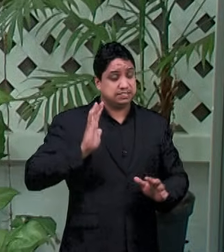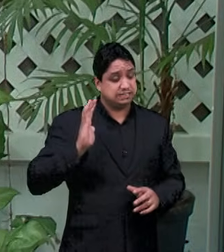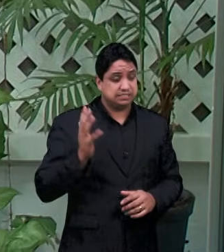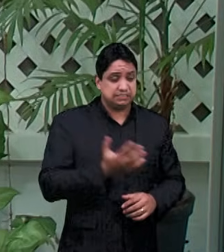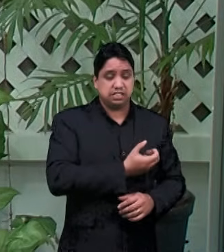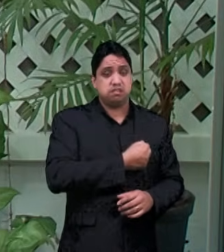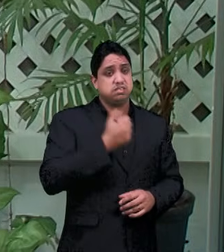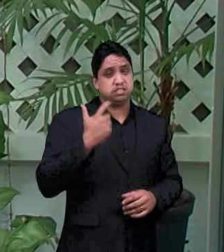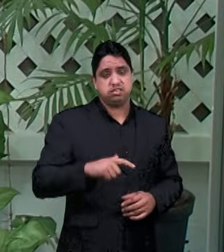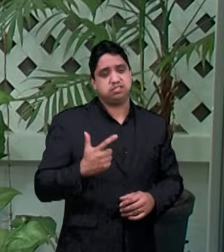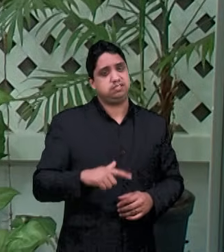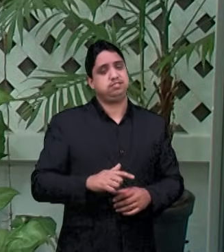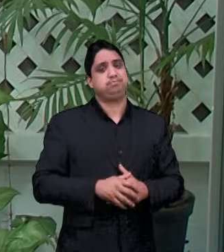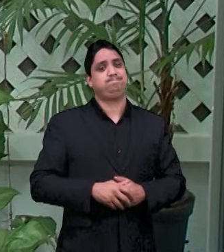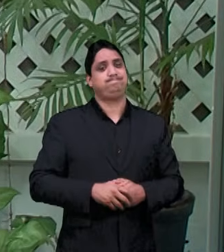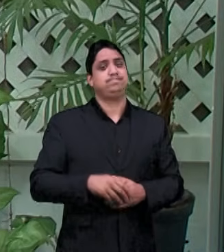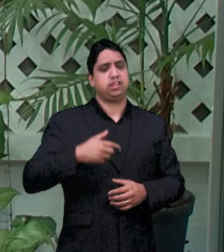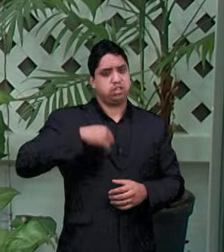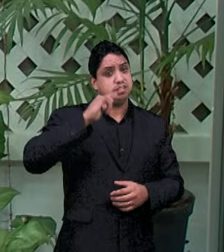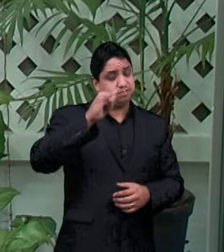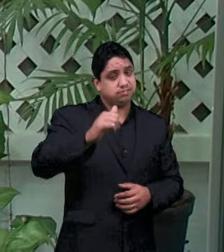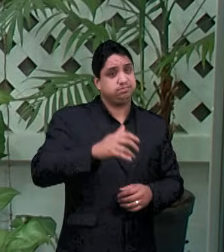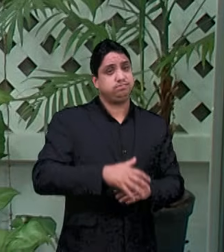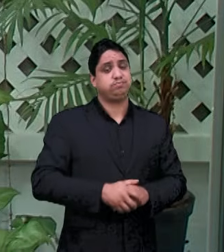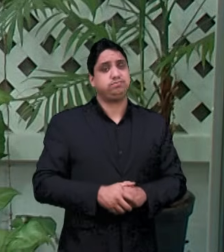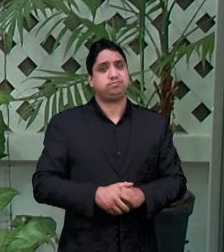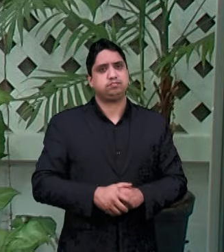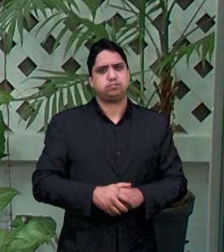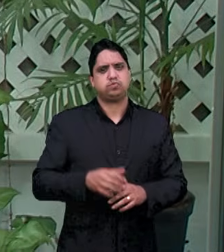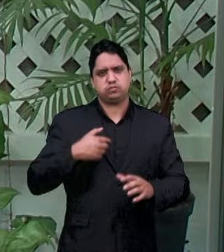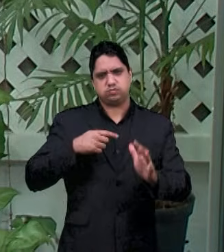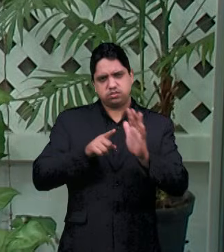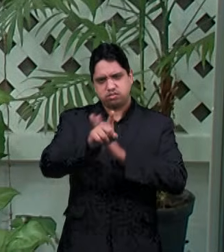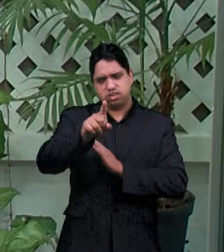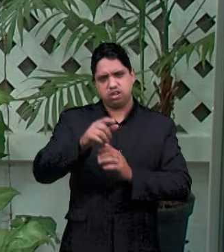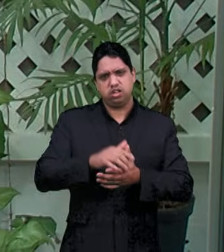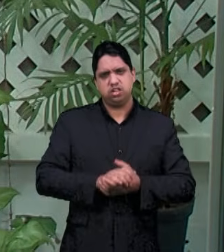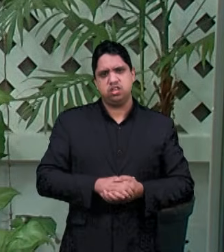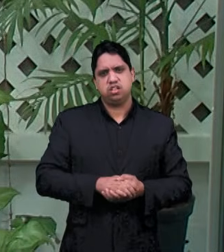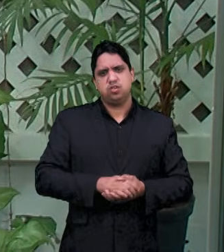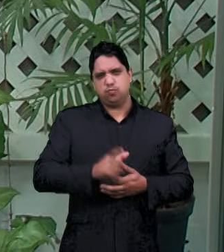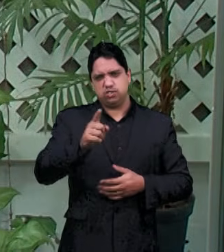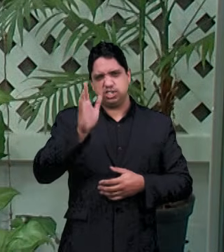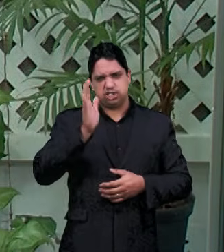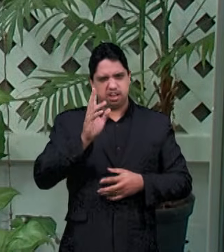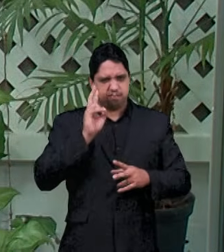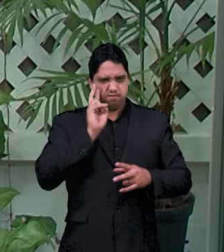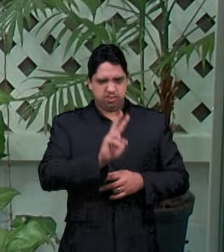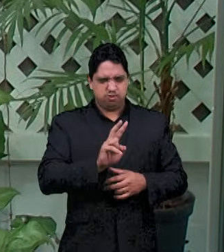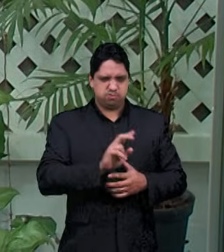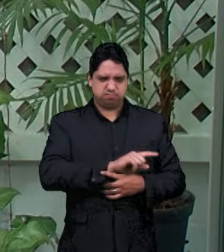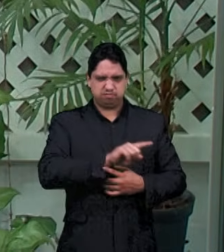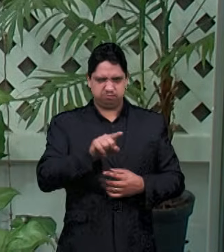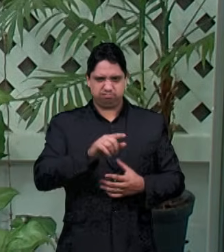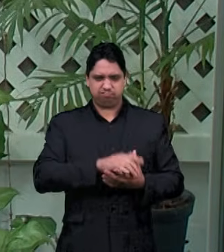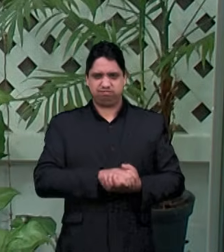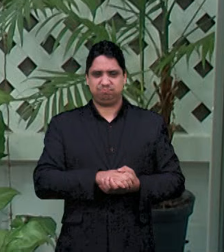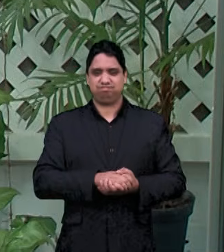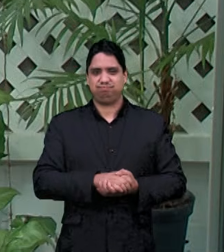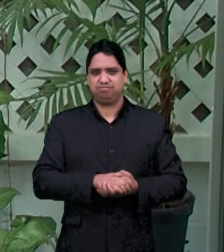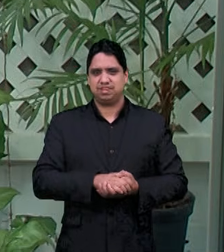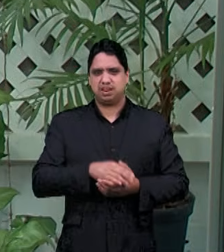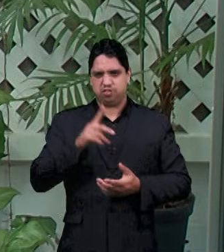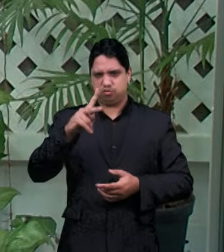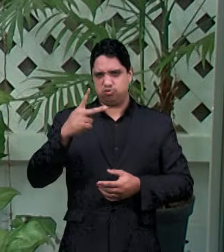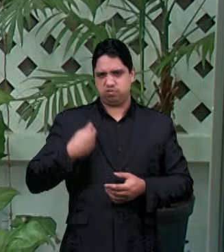vous êtes avertis. Et je pose une question. Vous avez déjà entendu ça? Si vous n'avez